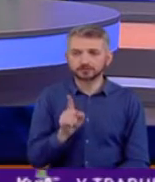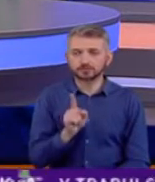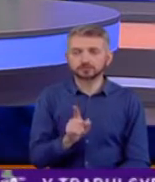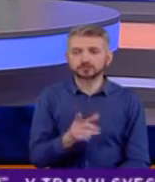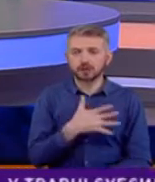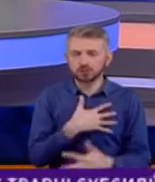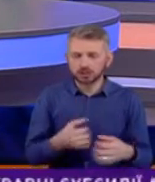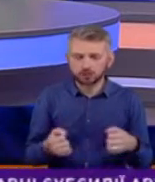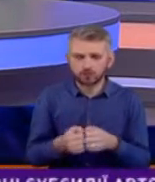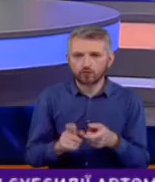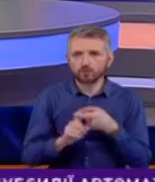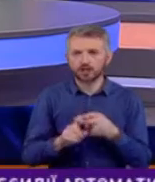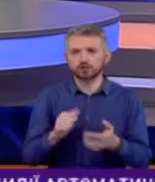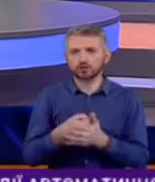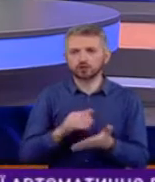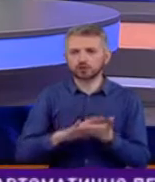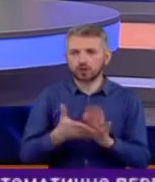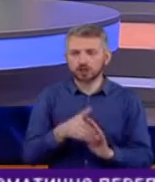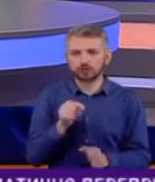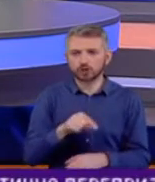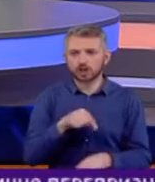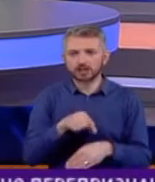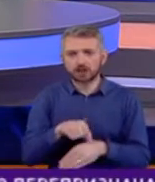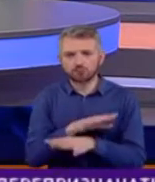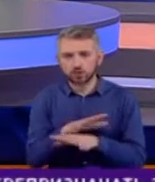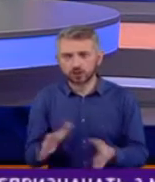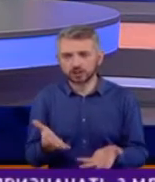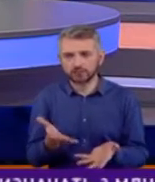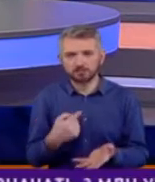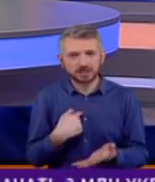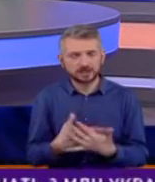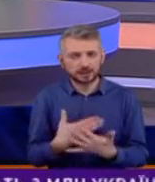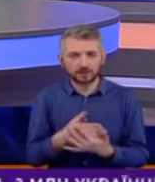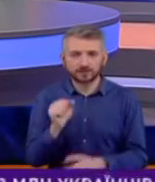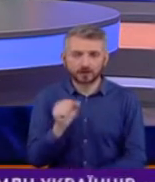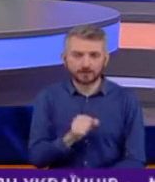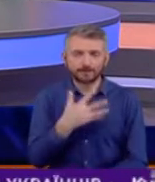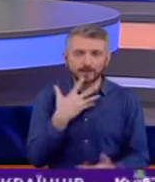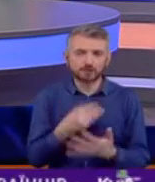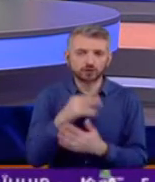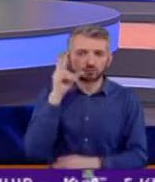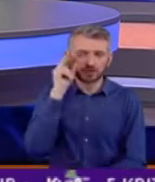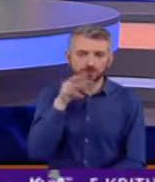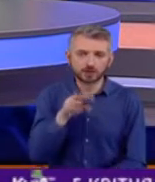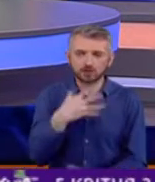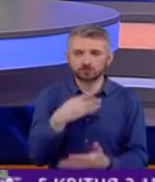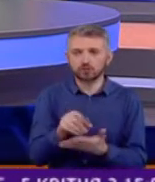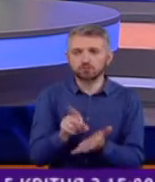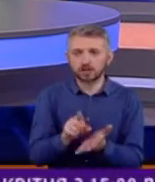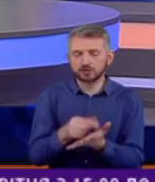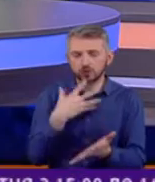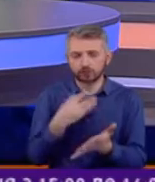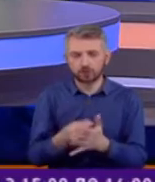принципово прив'язана до ситуації. Вона не емоціями, мені здається, а своїми цифрами і своєю пенсією, і своїми